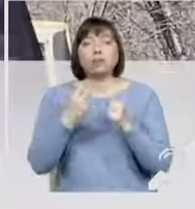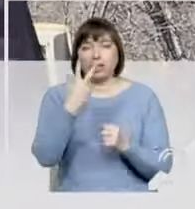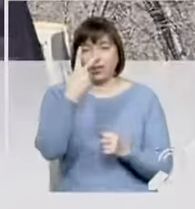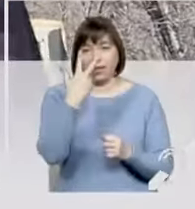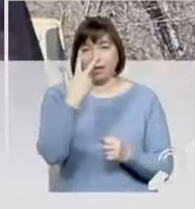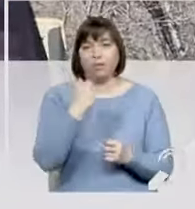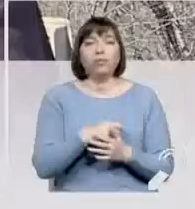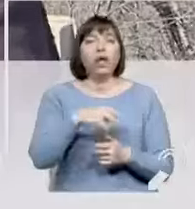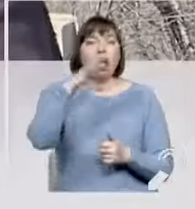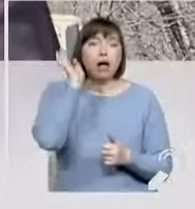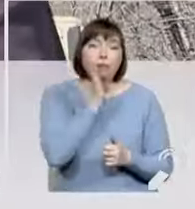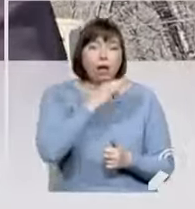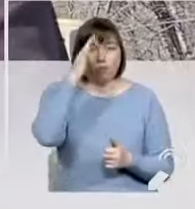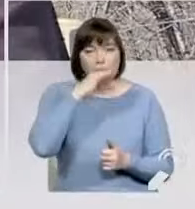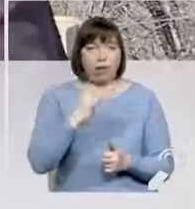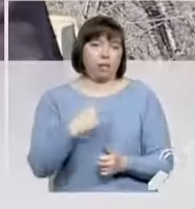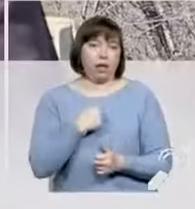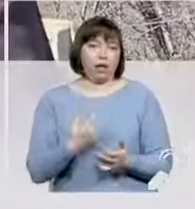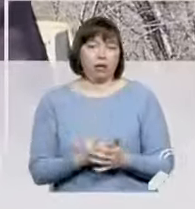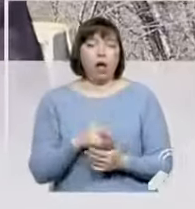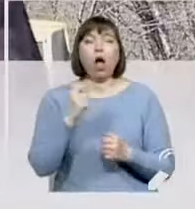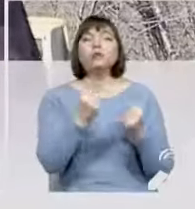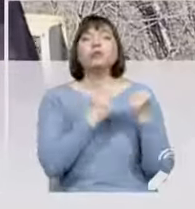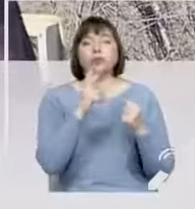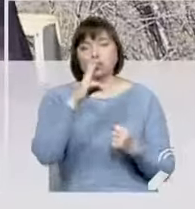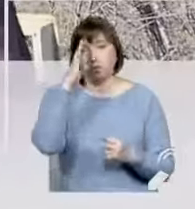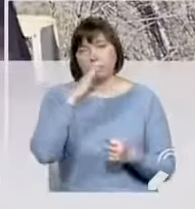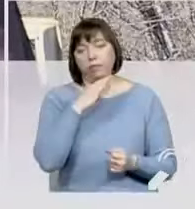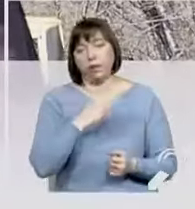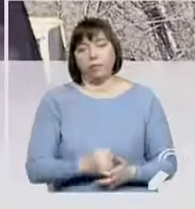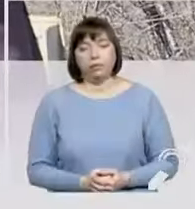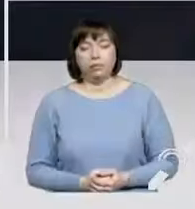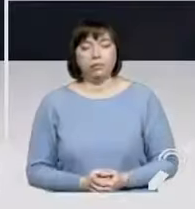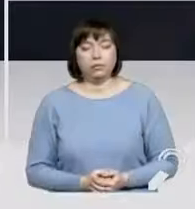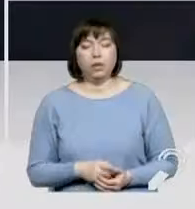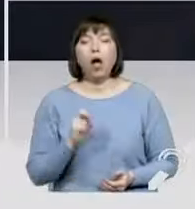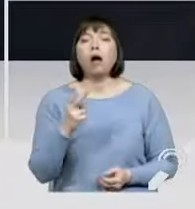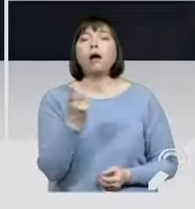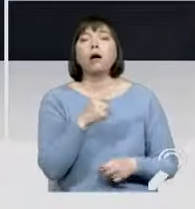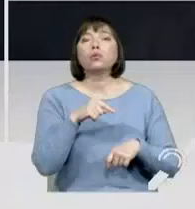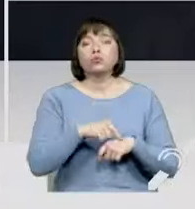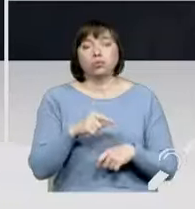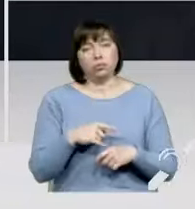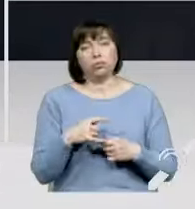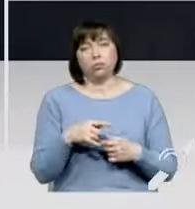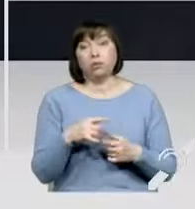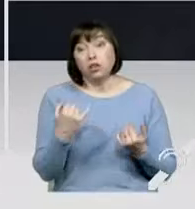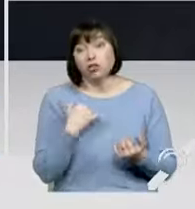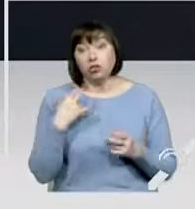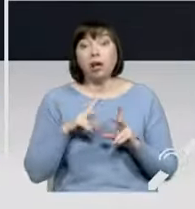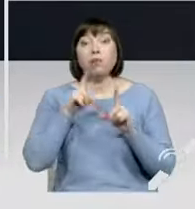Automobil? Mama, tata și eu. Cine era la volan? Tata. Cum se simt? Și da, s-o dus să vadă